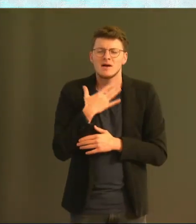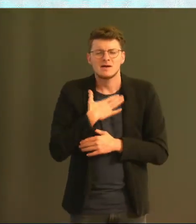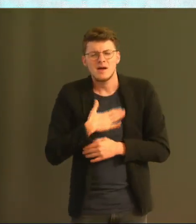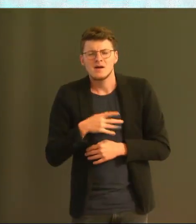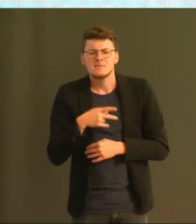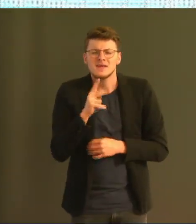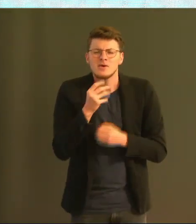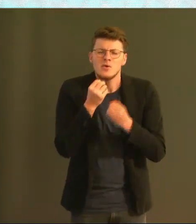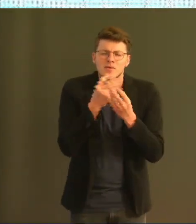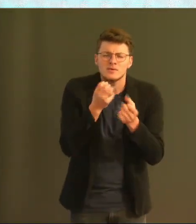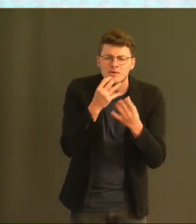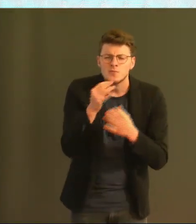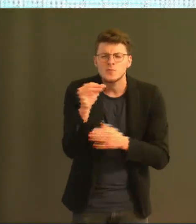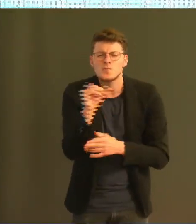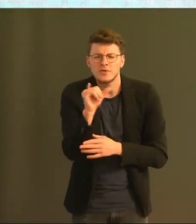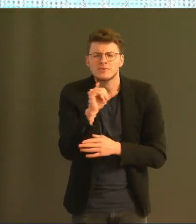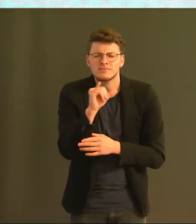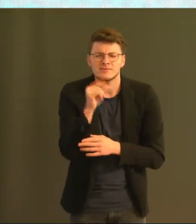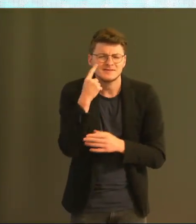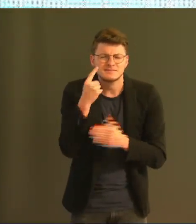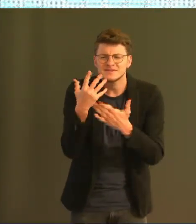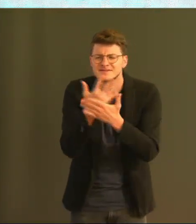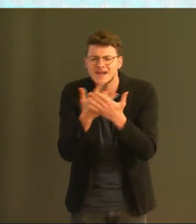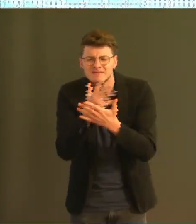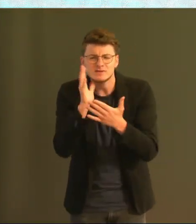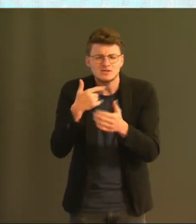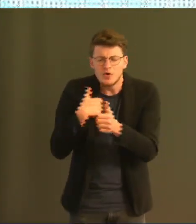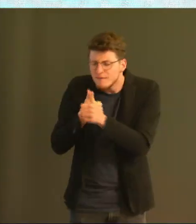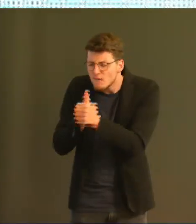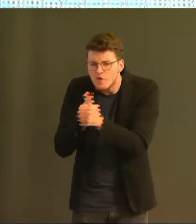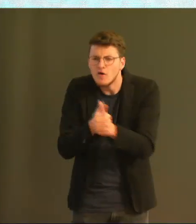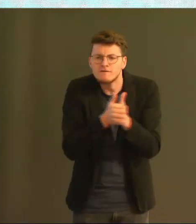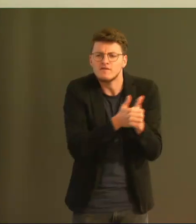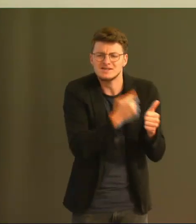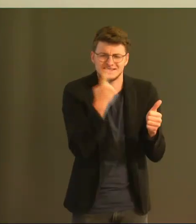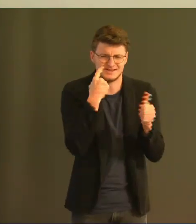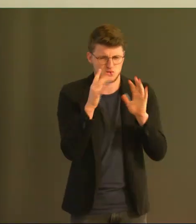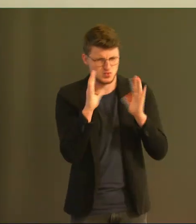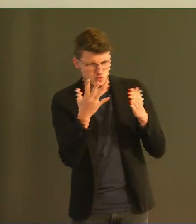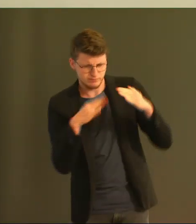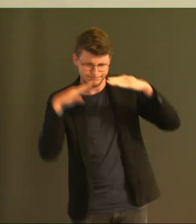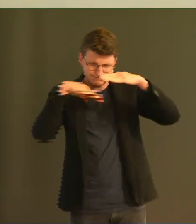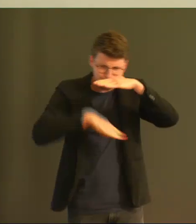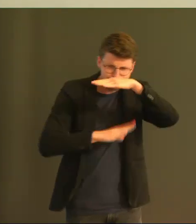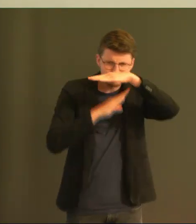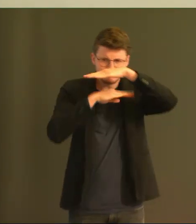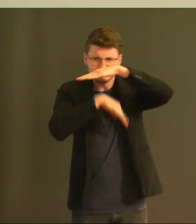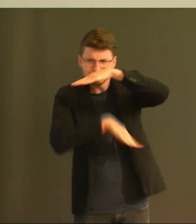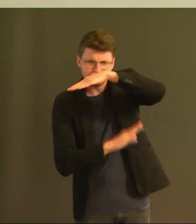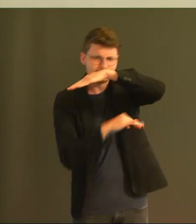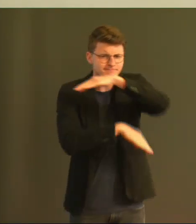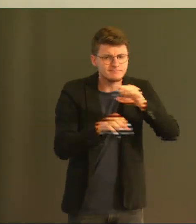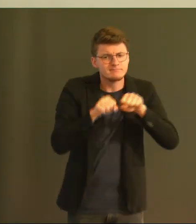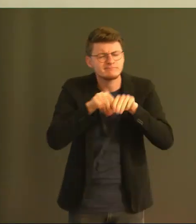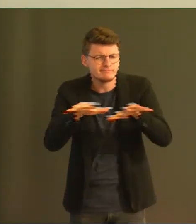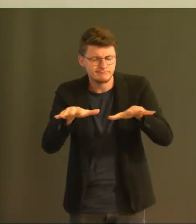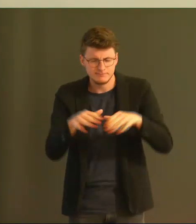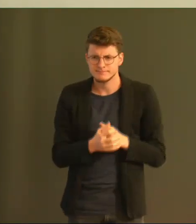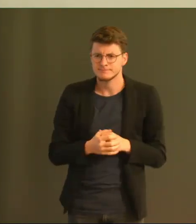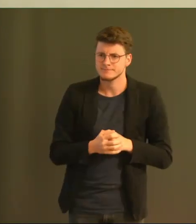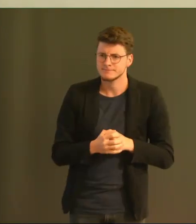indicateurs et des femmes deux